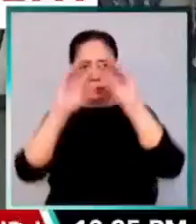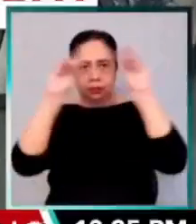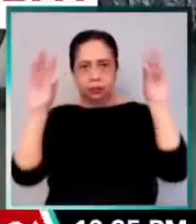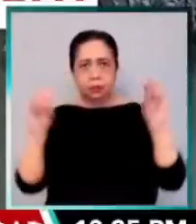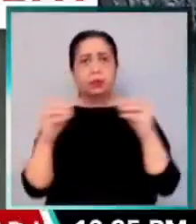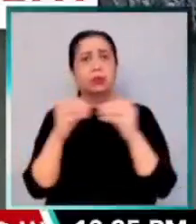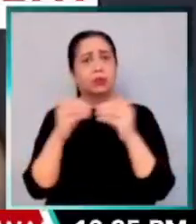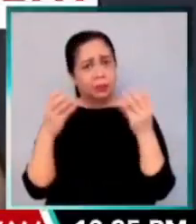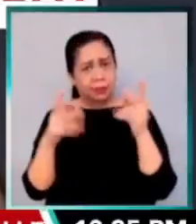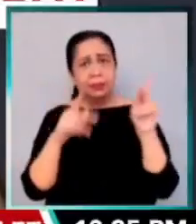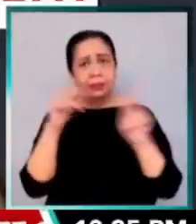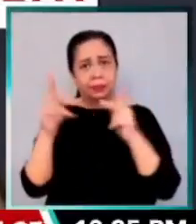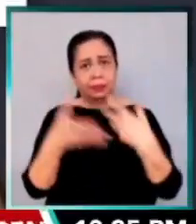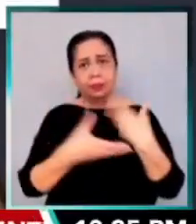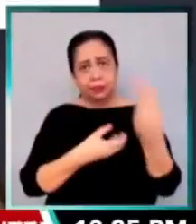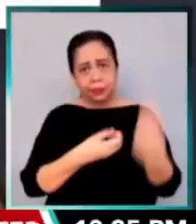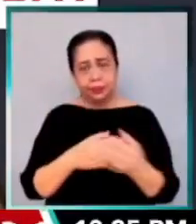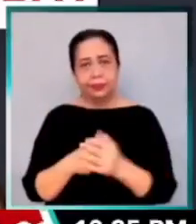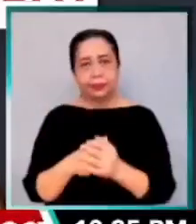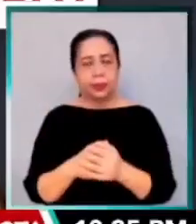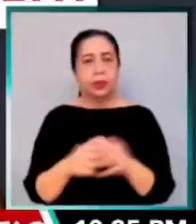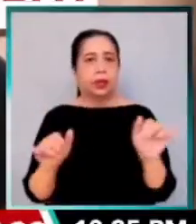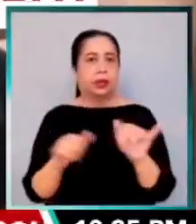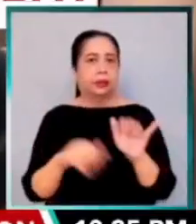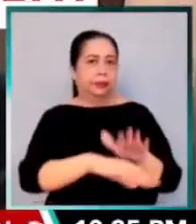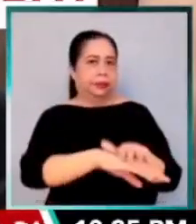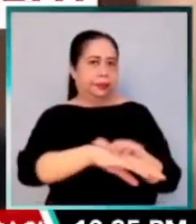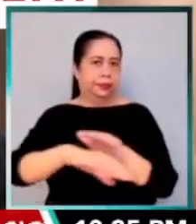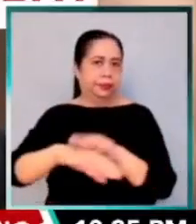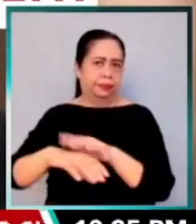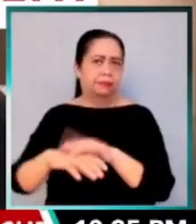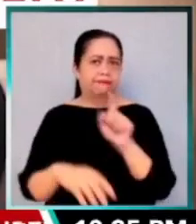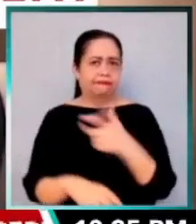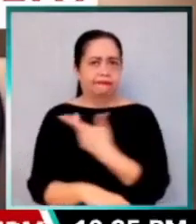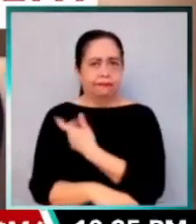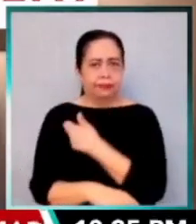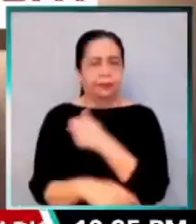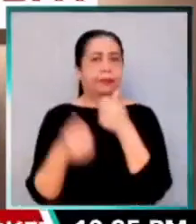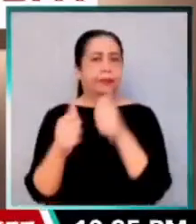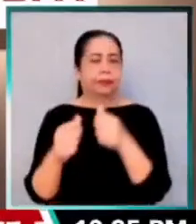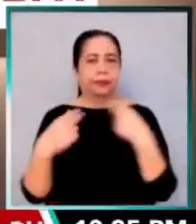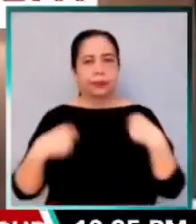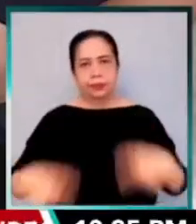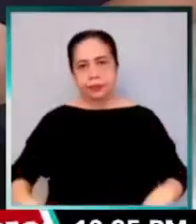sa labas. Sabay paalala na magpabakuna at sumunod sa health and safety